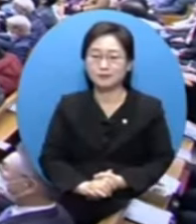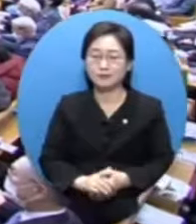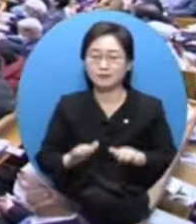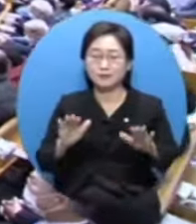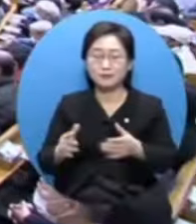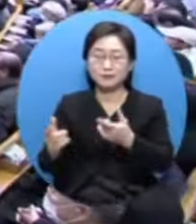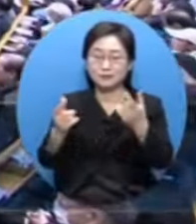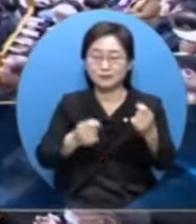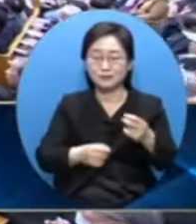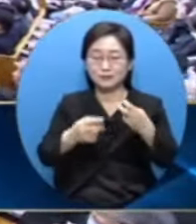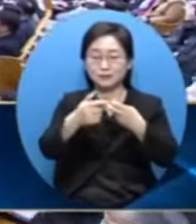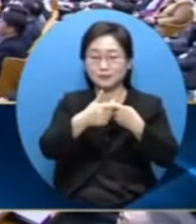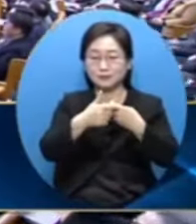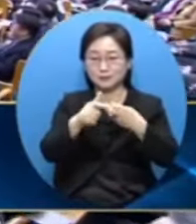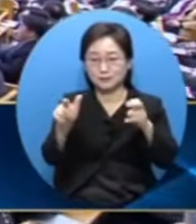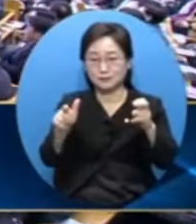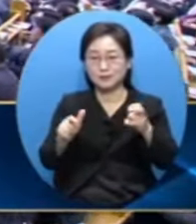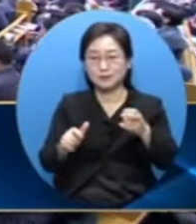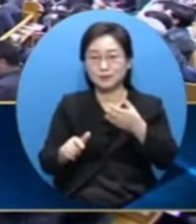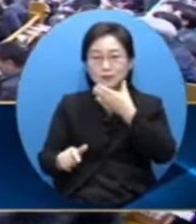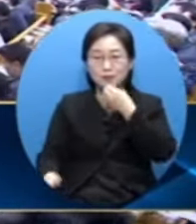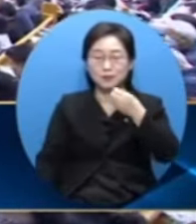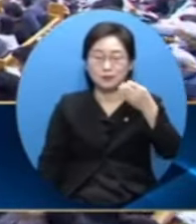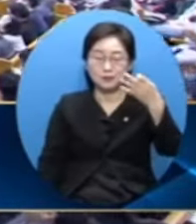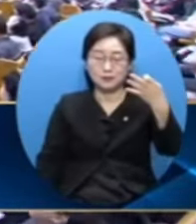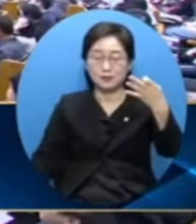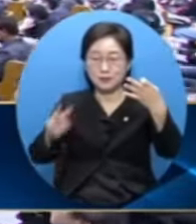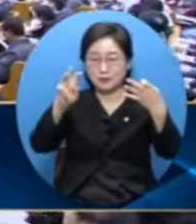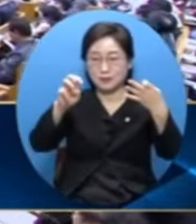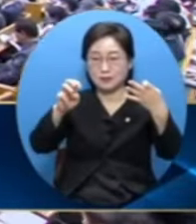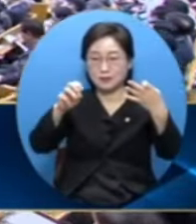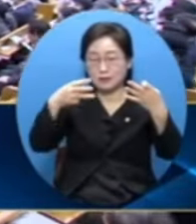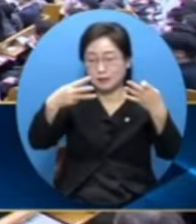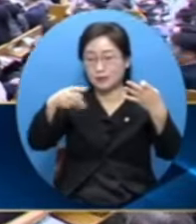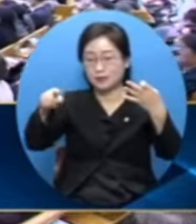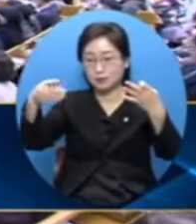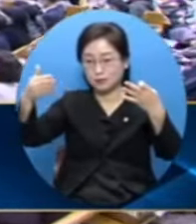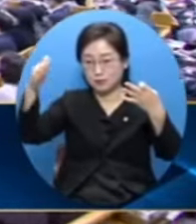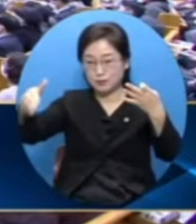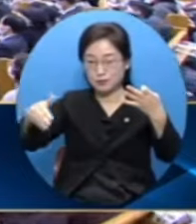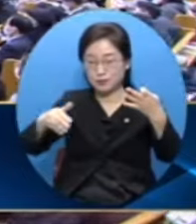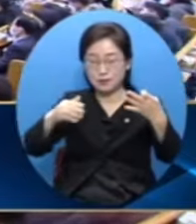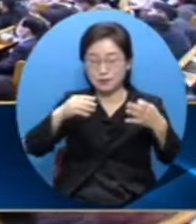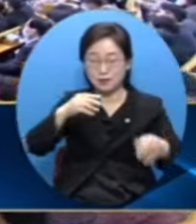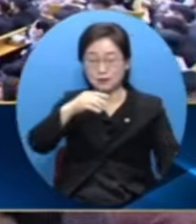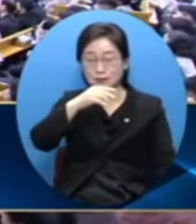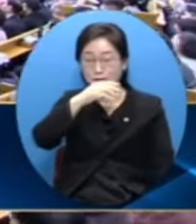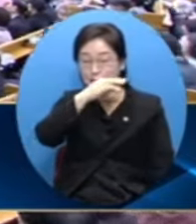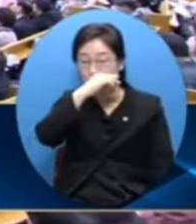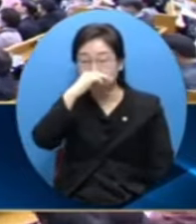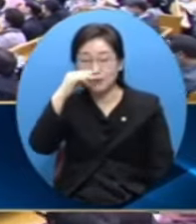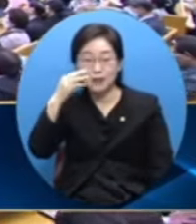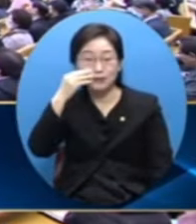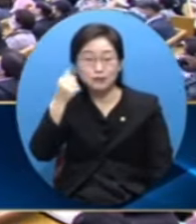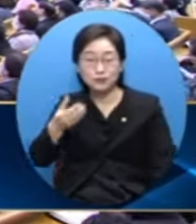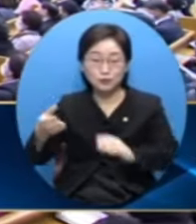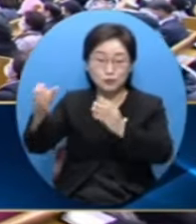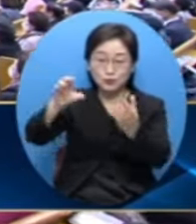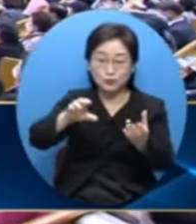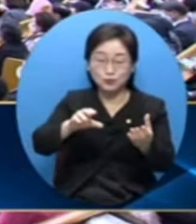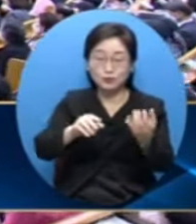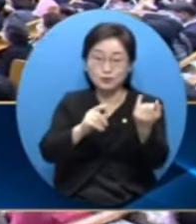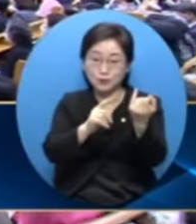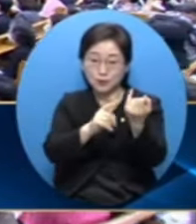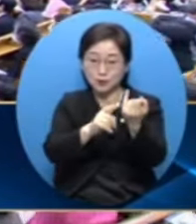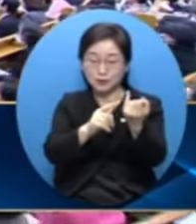오늘도 여러분과 함께 마가복음 14장 3절로 9절을 본문으로 해서 향유를 부은 여인이 같은 제목으로 함께 말씀을